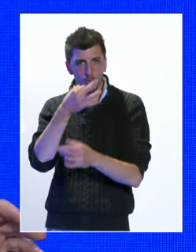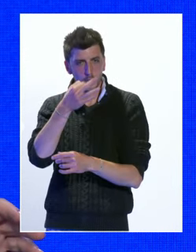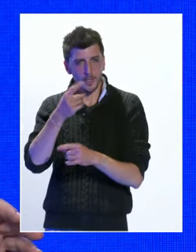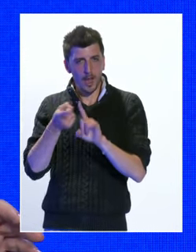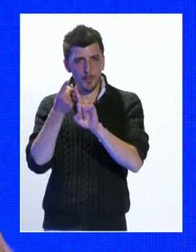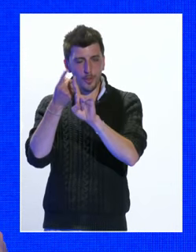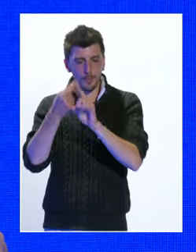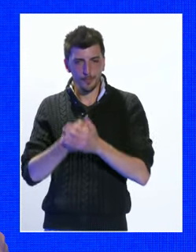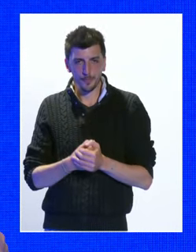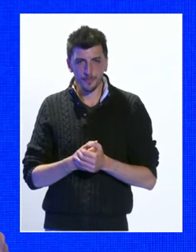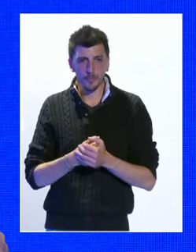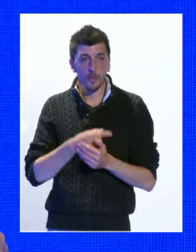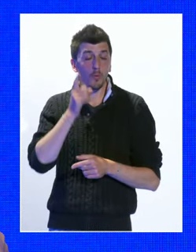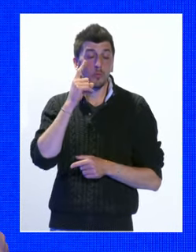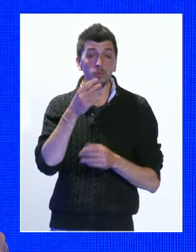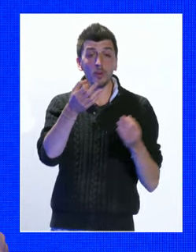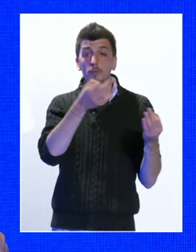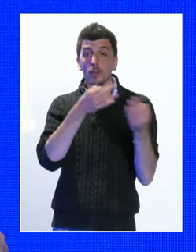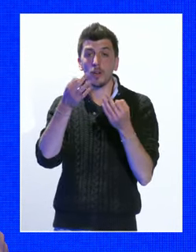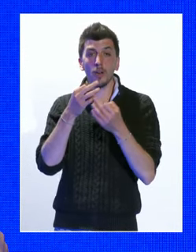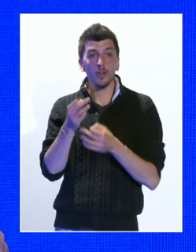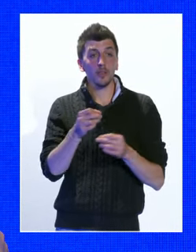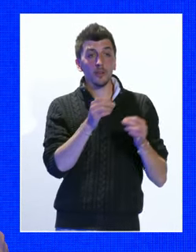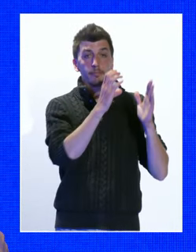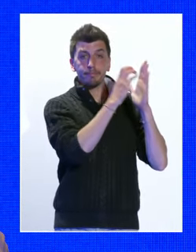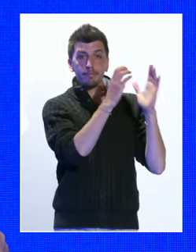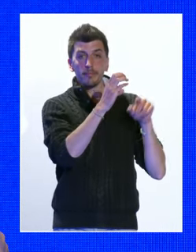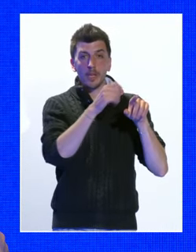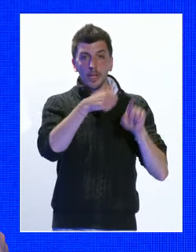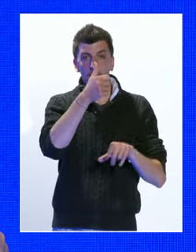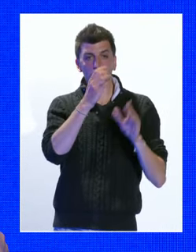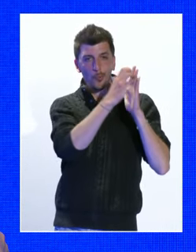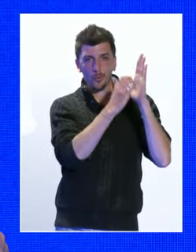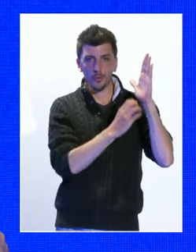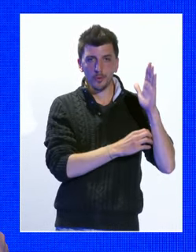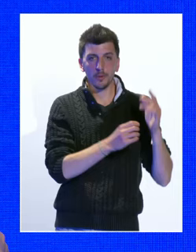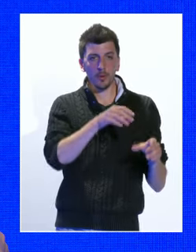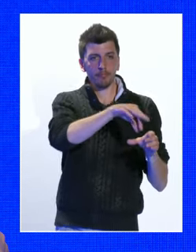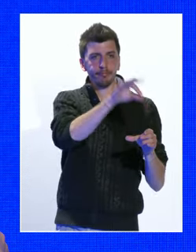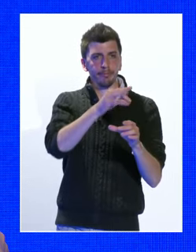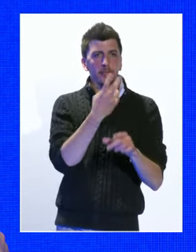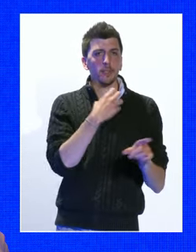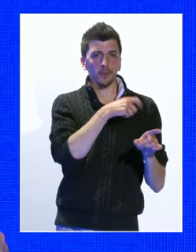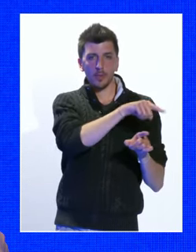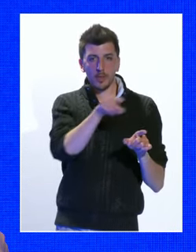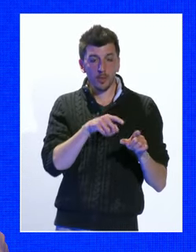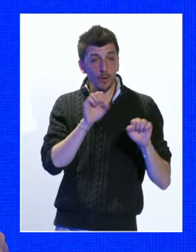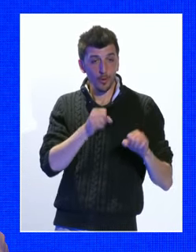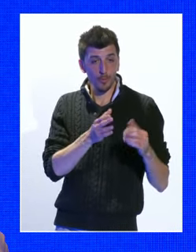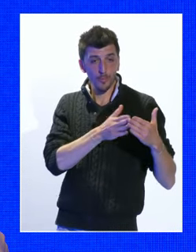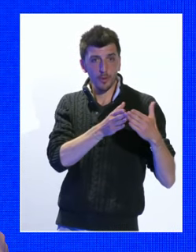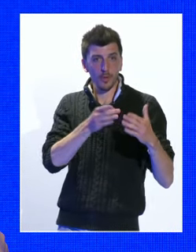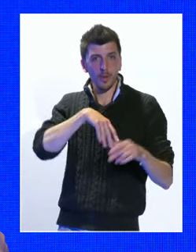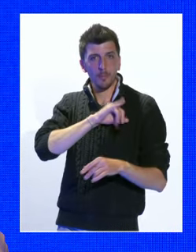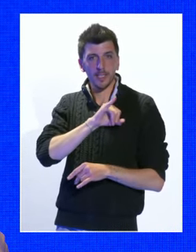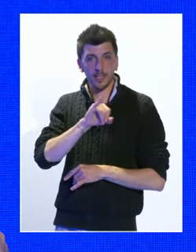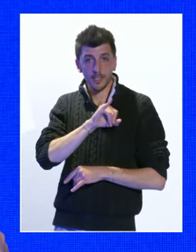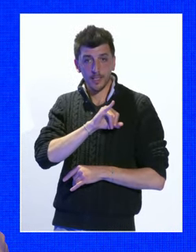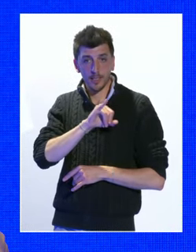juste titre que le référendum de l'article 11 de notre Constitution ne peut être demandé que par le